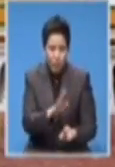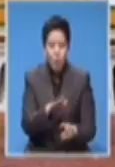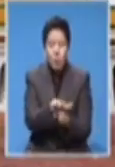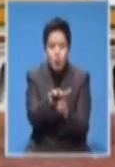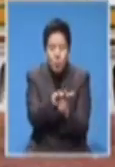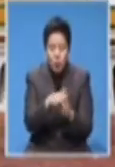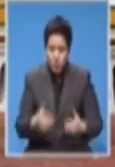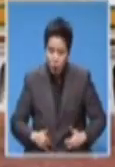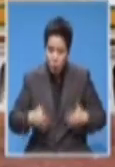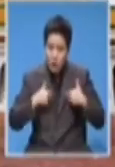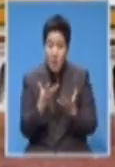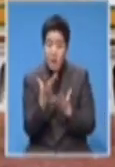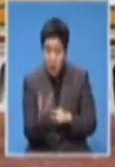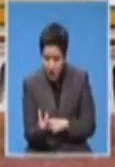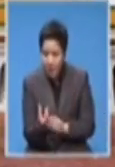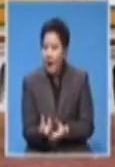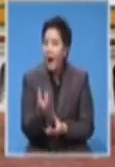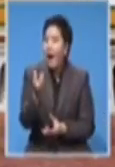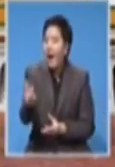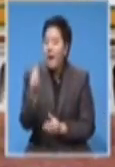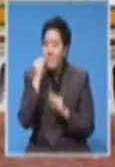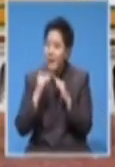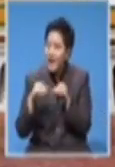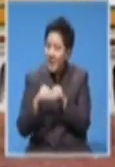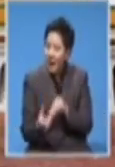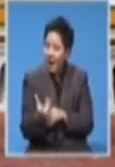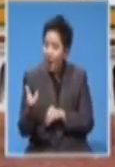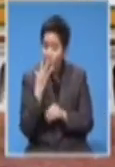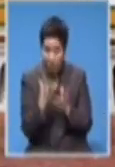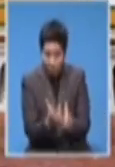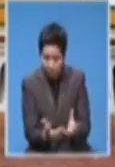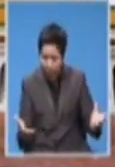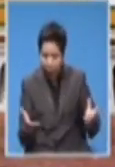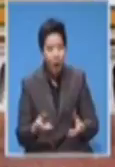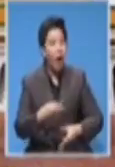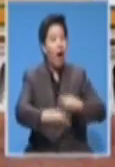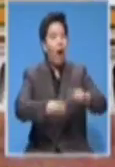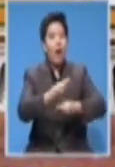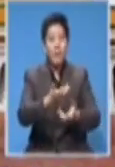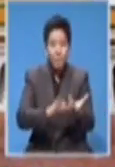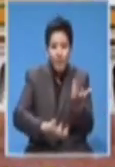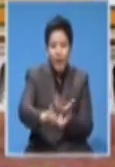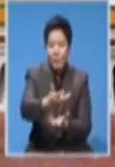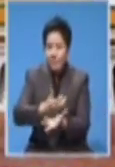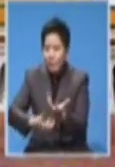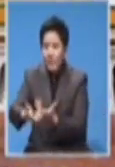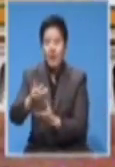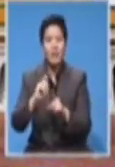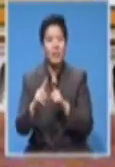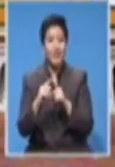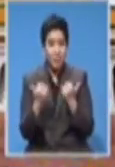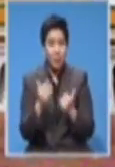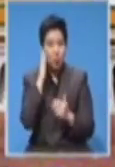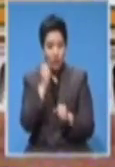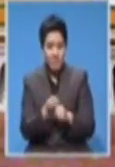พออยู่ถ้าเหลือก็แบ่งปันเพื่อนบ้านถ้าเหลือมากกว่านั้นก็ขายแลกเปลี่ยนแล้วต่อนั้นก็ตั้งธุ